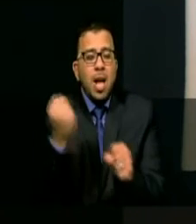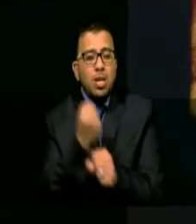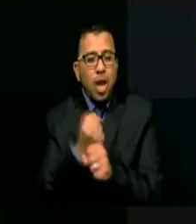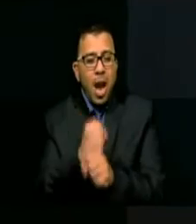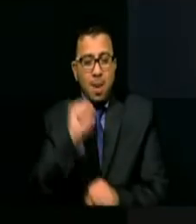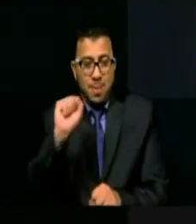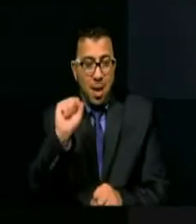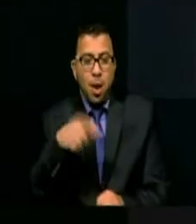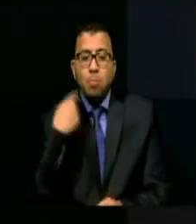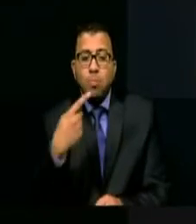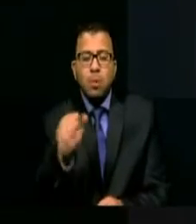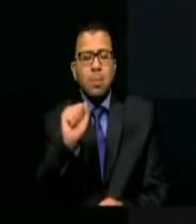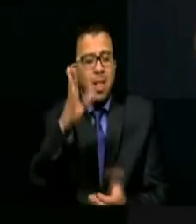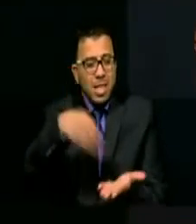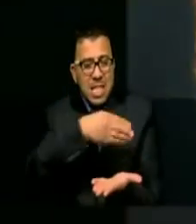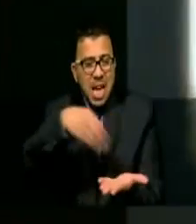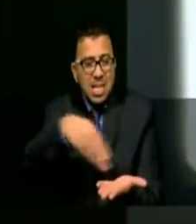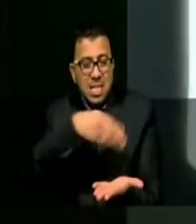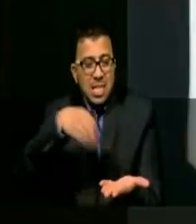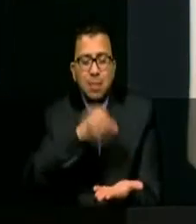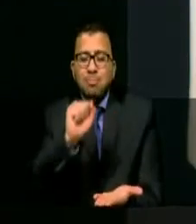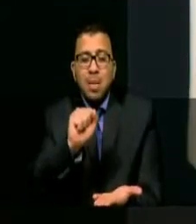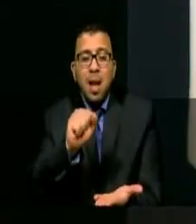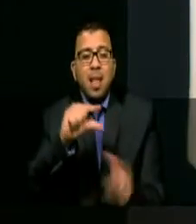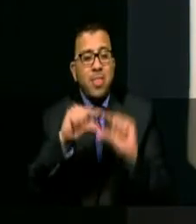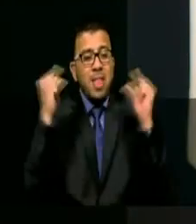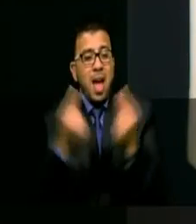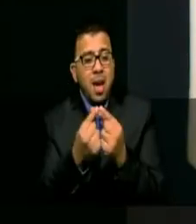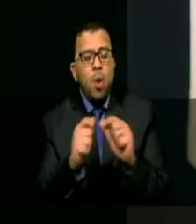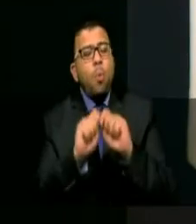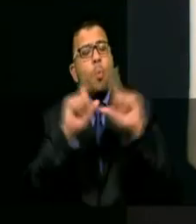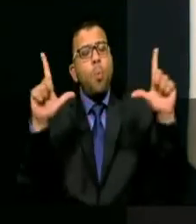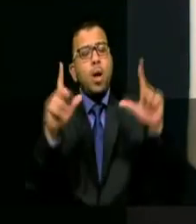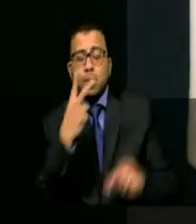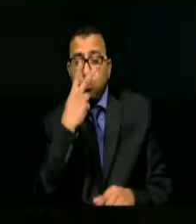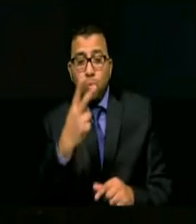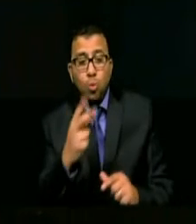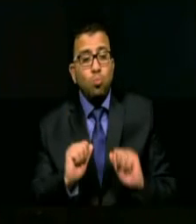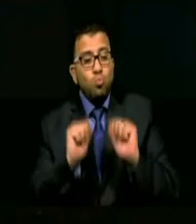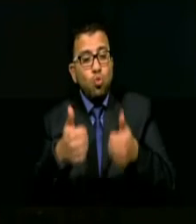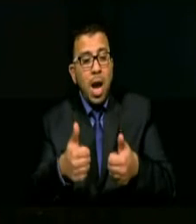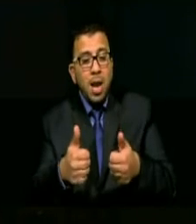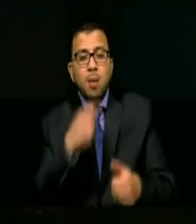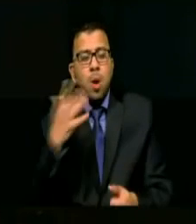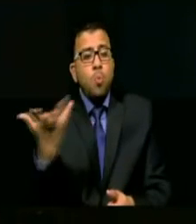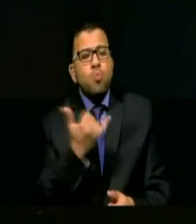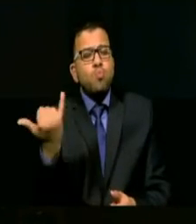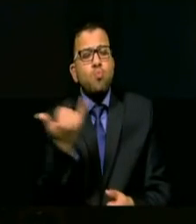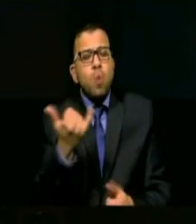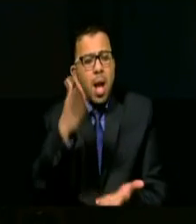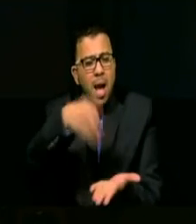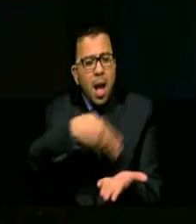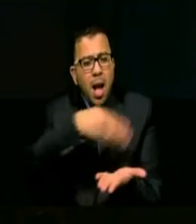الأشغال، كما قدم مركز التخطيط الاستراتيجي في الدائرة عرضاً توضيحياً للمشاركين تضمن أبرز محاور